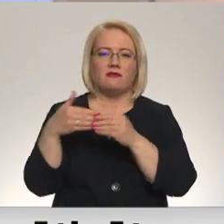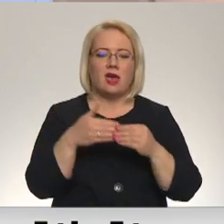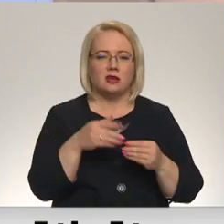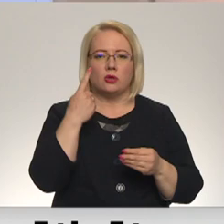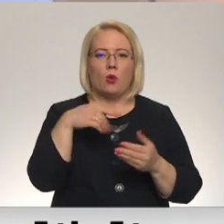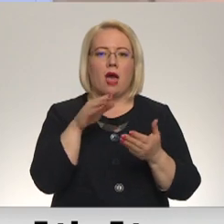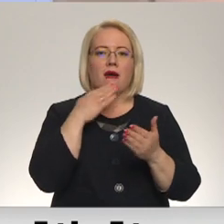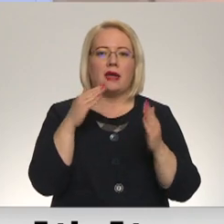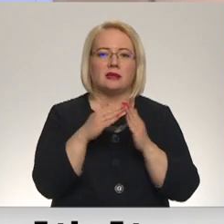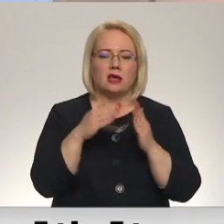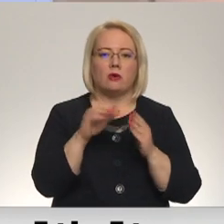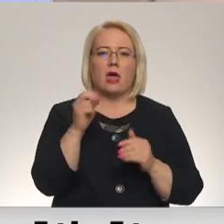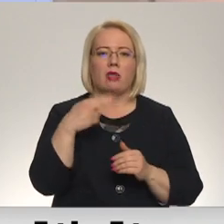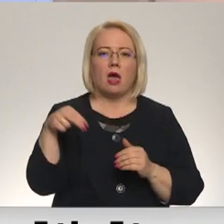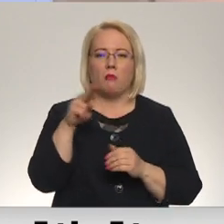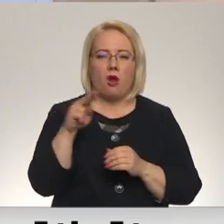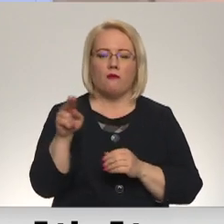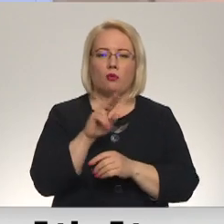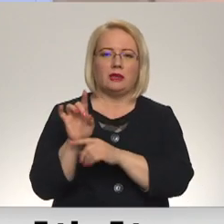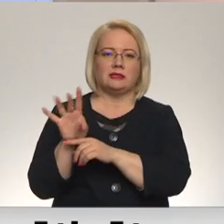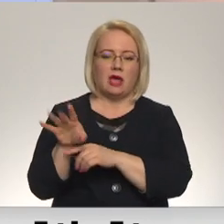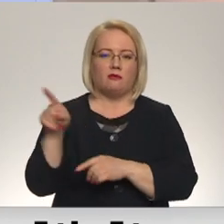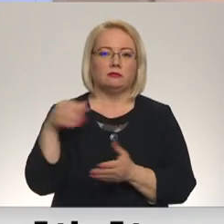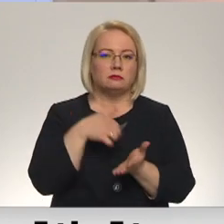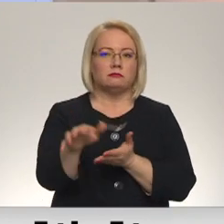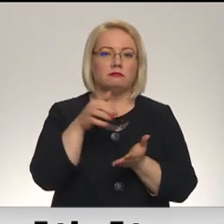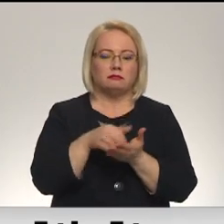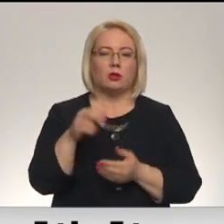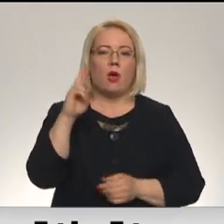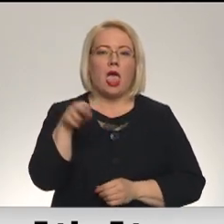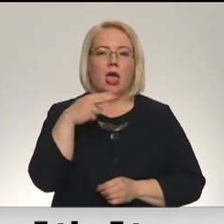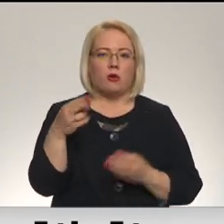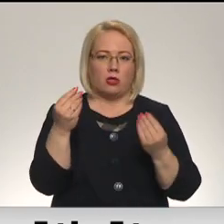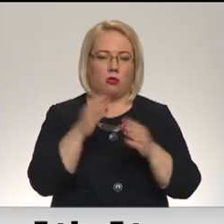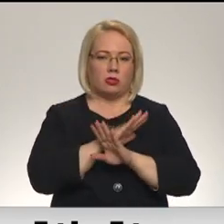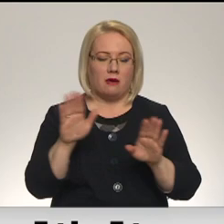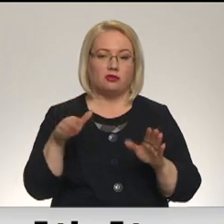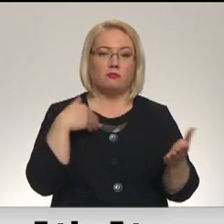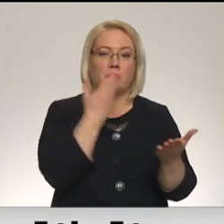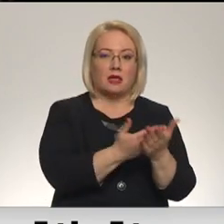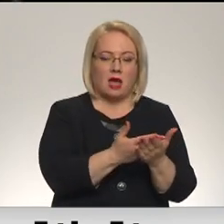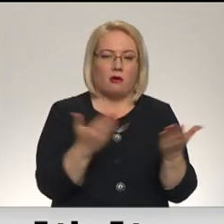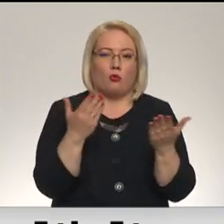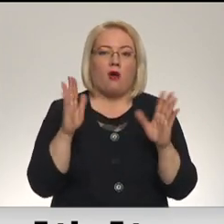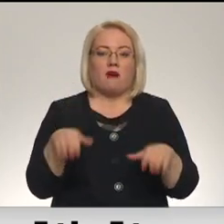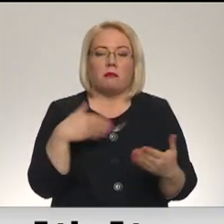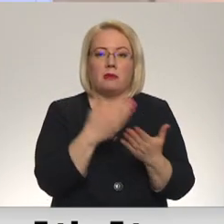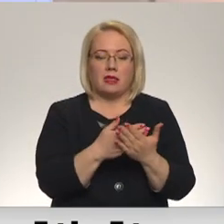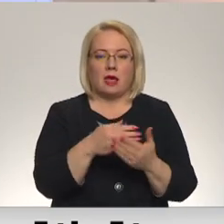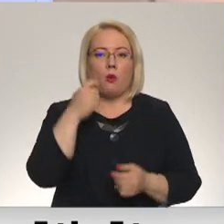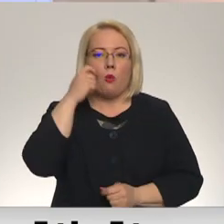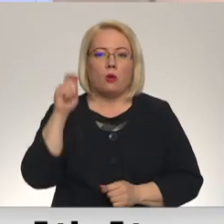uz Ādamovu un izsēdi. Viņš gāja kājām, jo viņam nebija eiro, lai gan viņš piedāvāja, nu ko jau viņš var piedāvāt, grivnas.